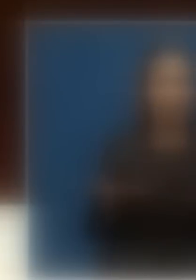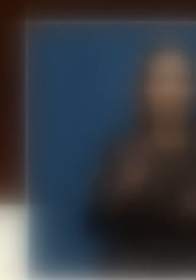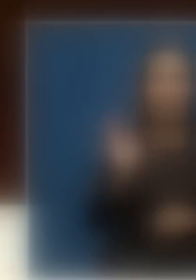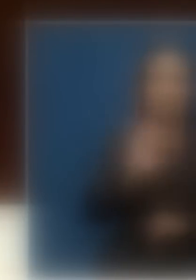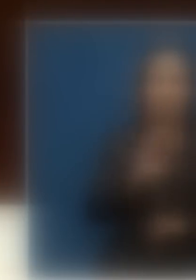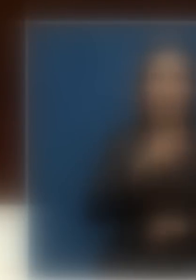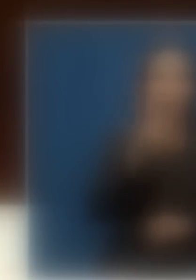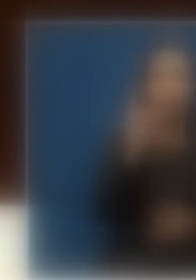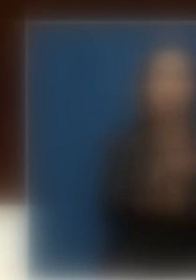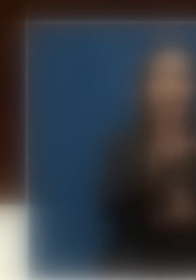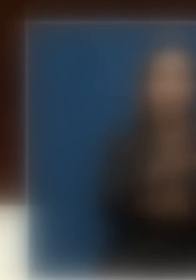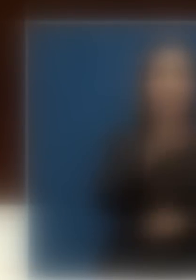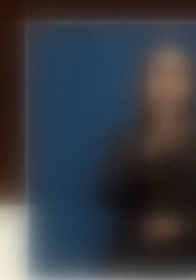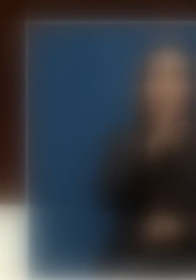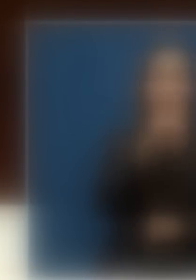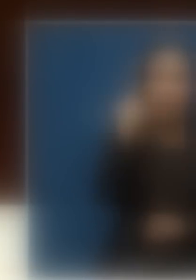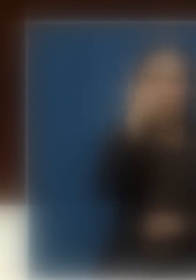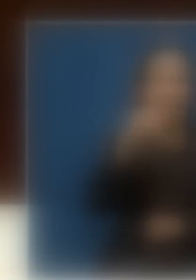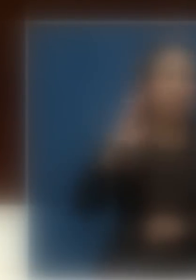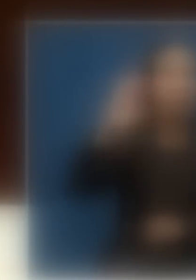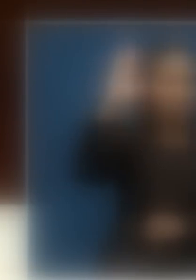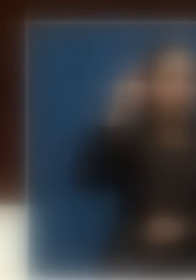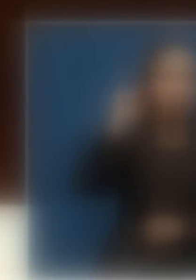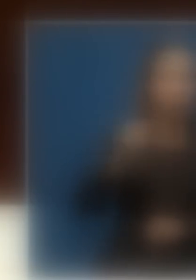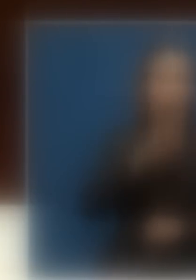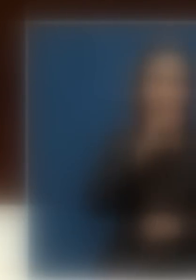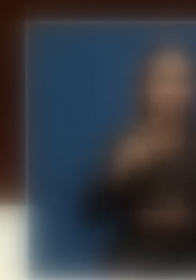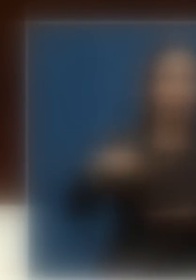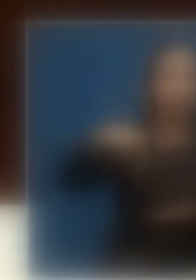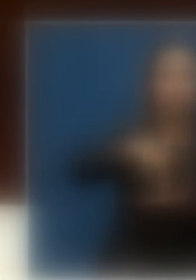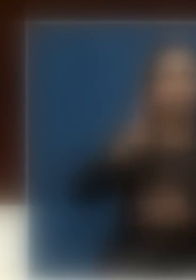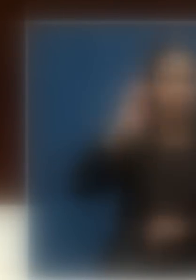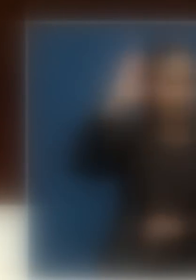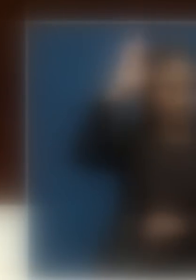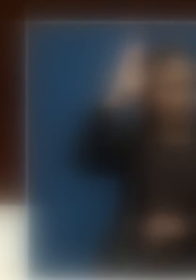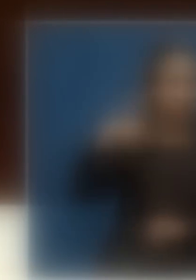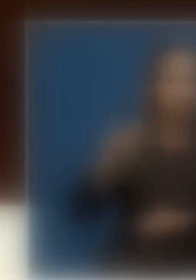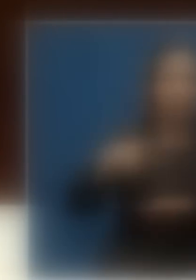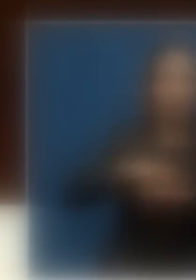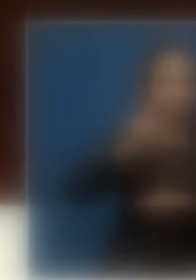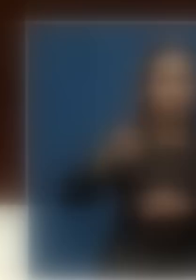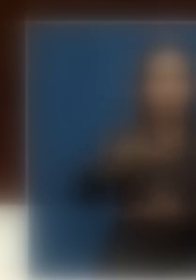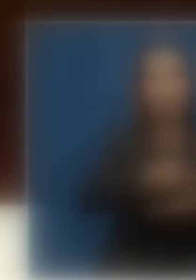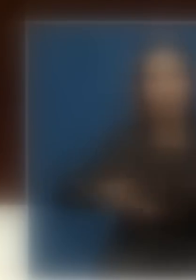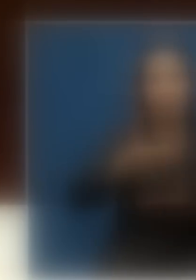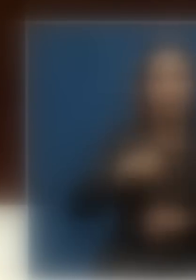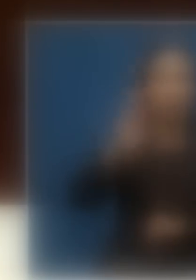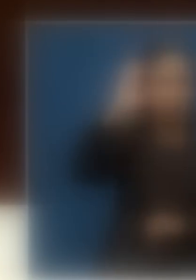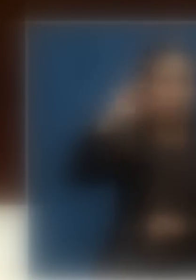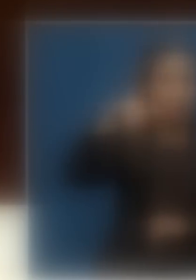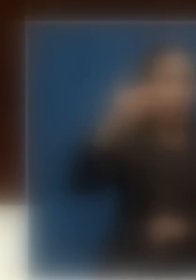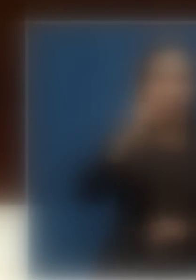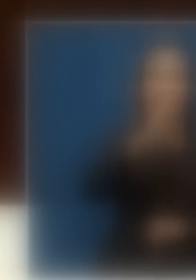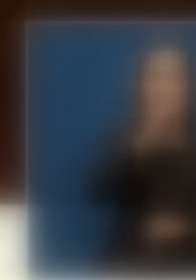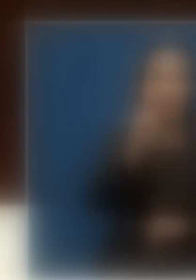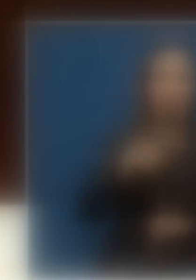ตามข้อบังคับเมื่อมีบุคคลประท้วงครับยืนแล้วยกมือขึ้นเหนือศีรษะประธานต้องพิจารณาให้ผู้ประท้วงประท้วงก่อนครับ เ พราะไม่งั้น